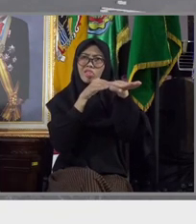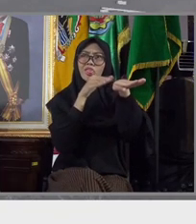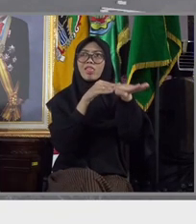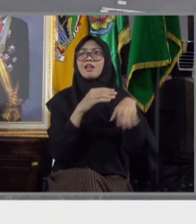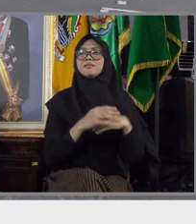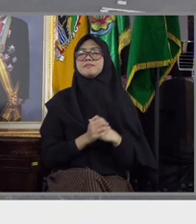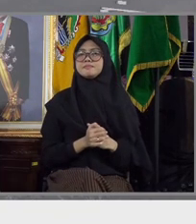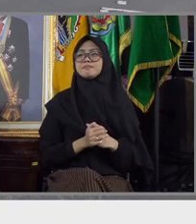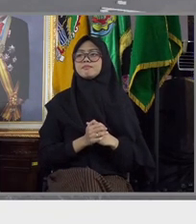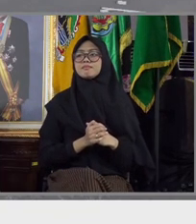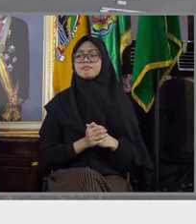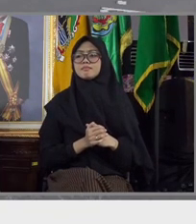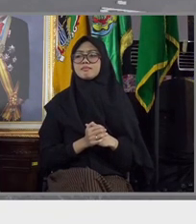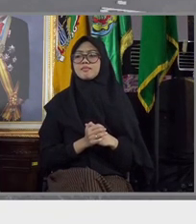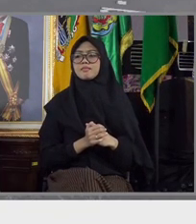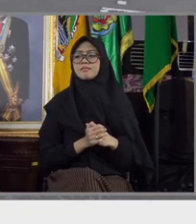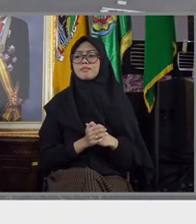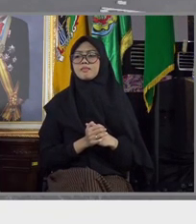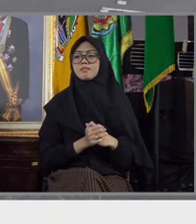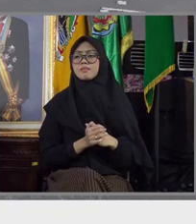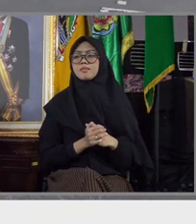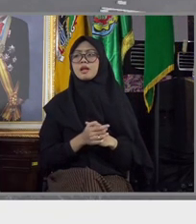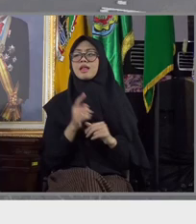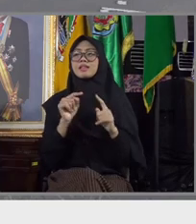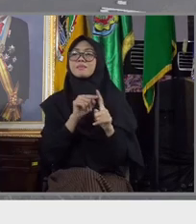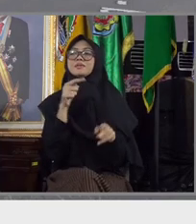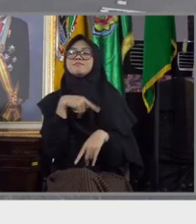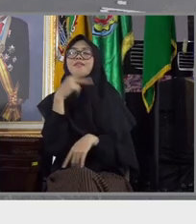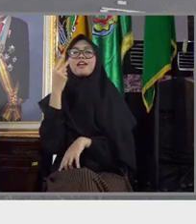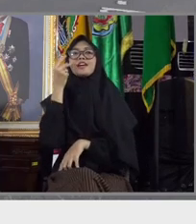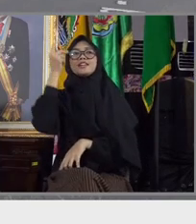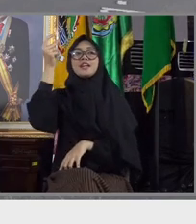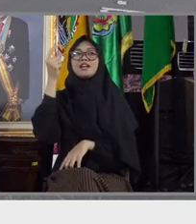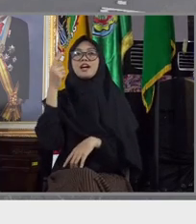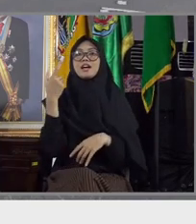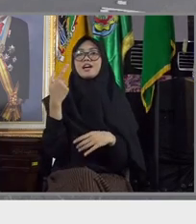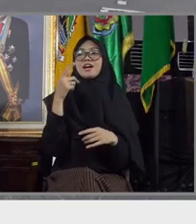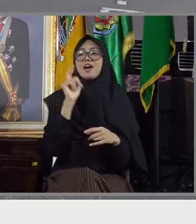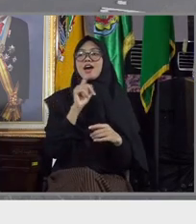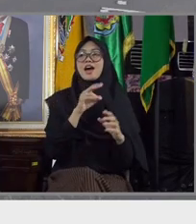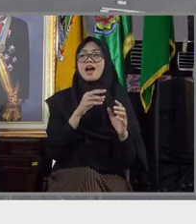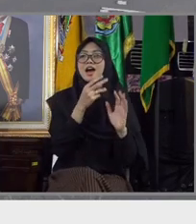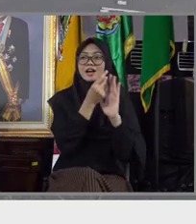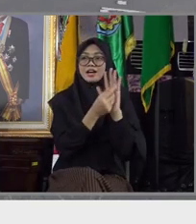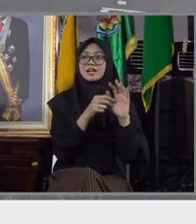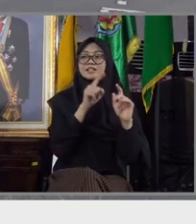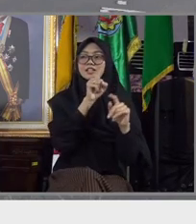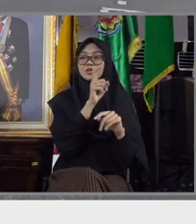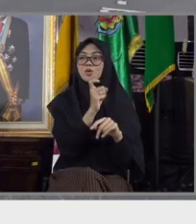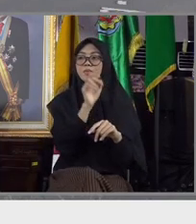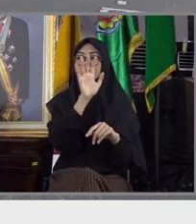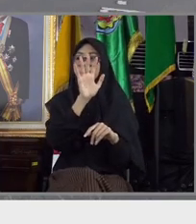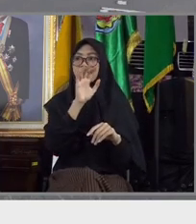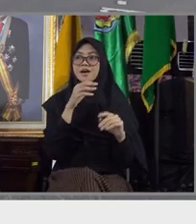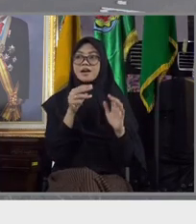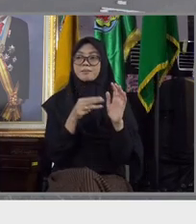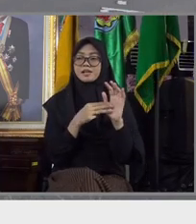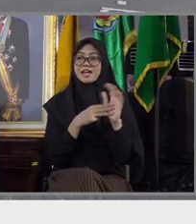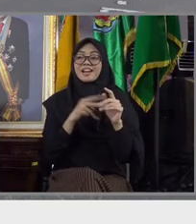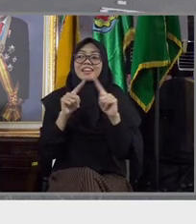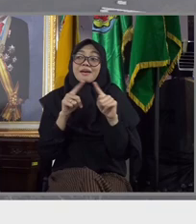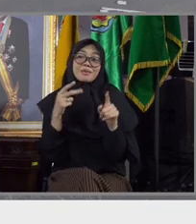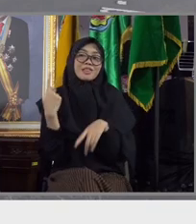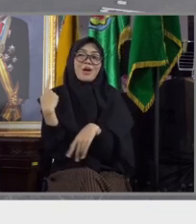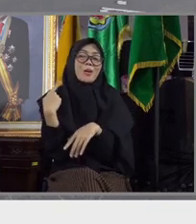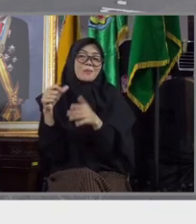enggak banyak Pak Gub, paling cuma 150 miliar. Nanti kalau Pak Gub mau membantu, insya Allah akan kami doakan supaya menjadi Presiden